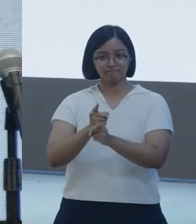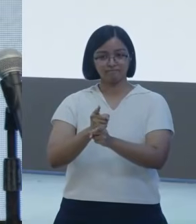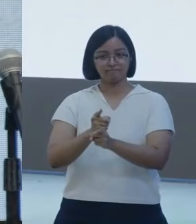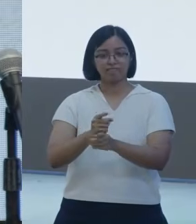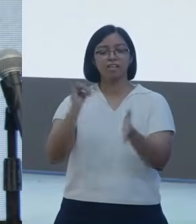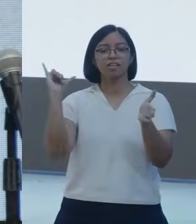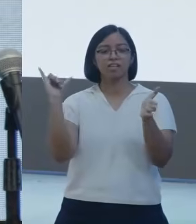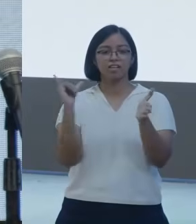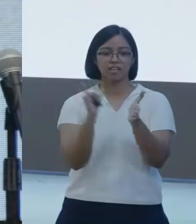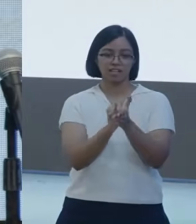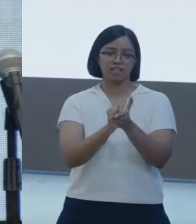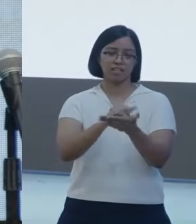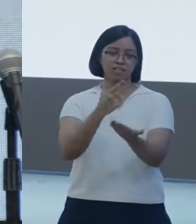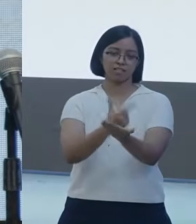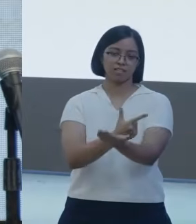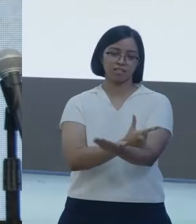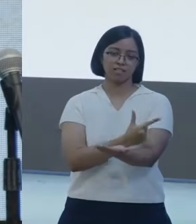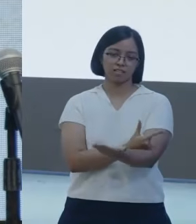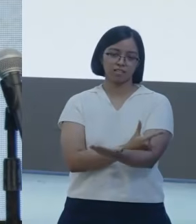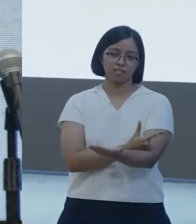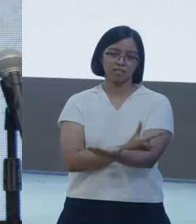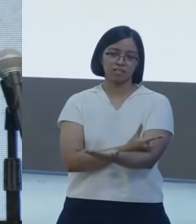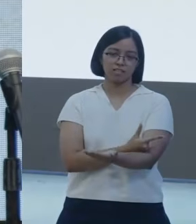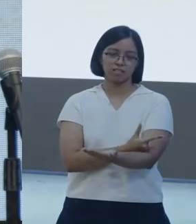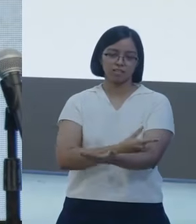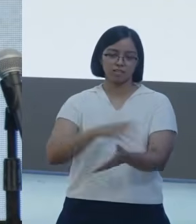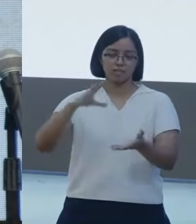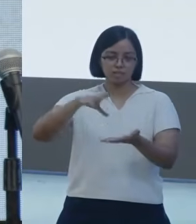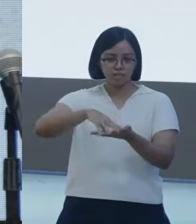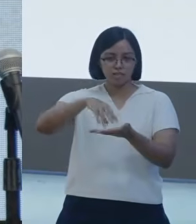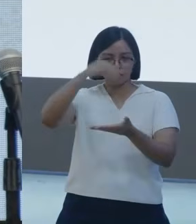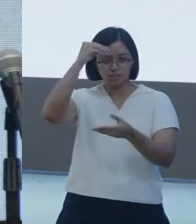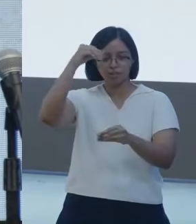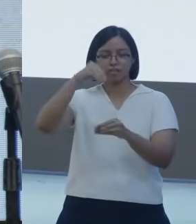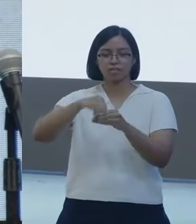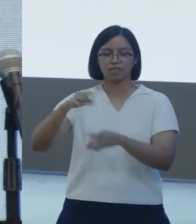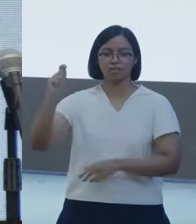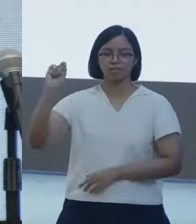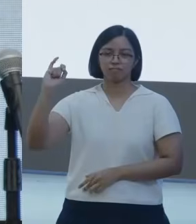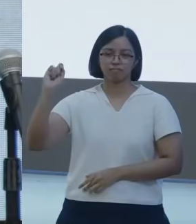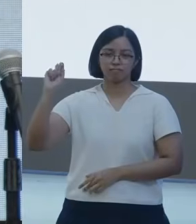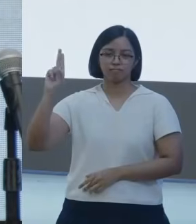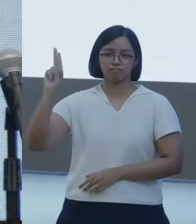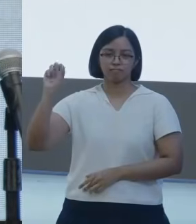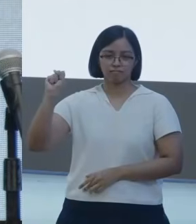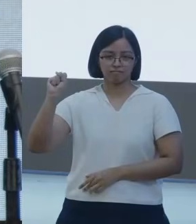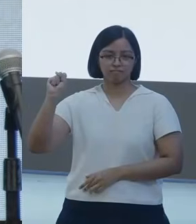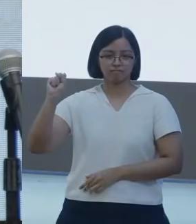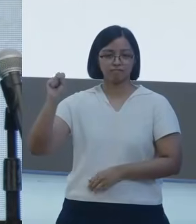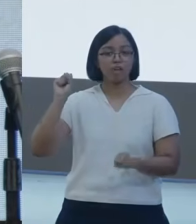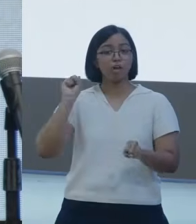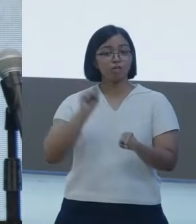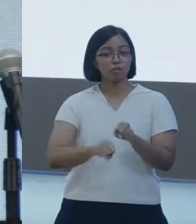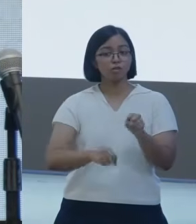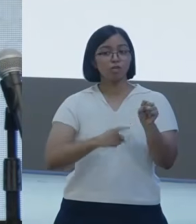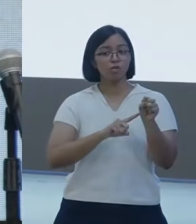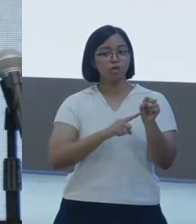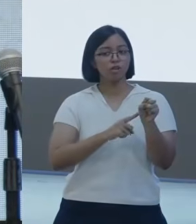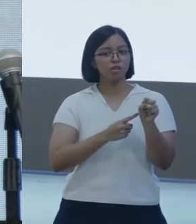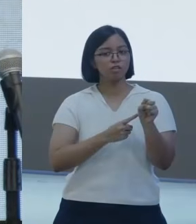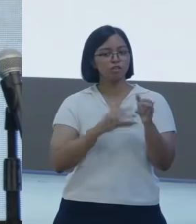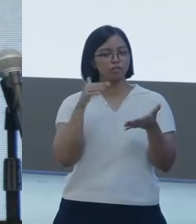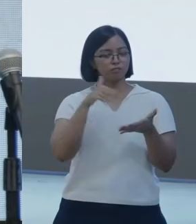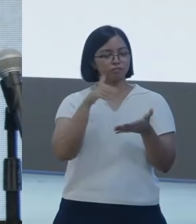tema, malaking tema ng Titus. So umpisahan po natin ang pag-aaral ng